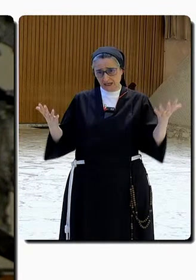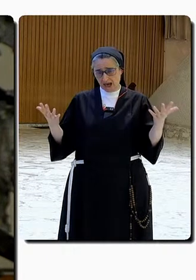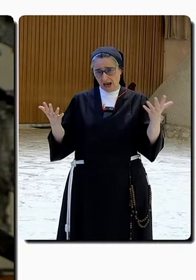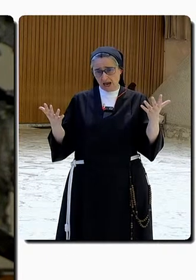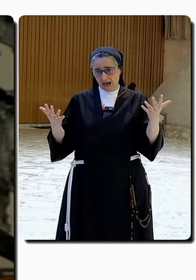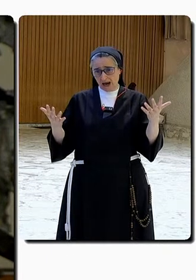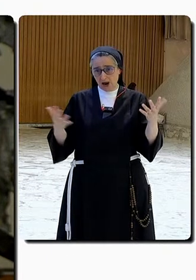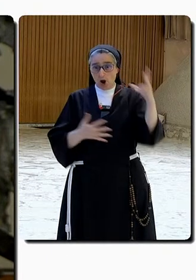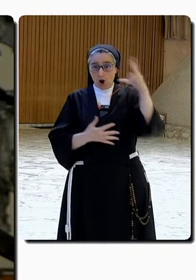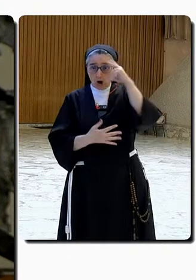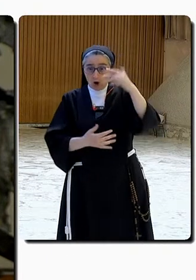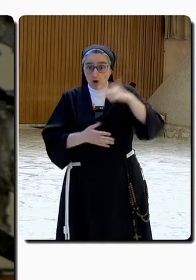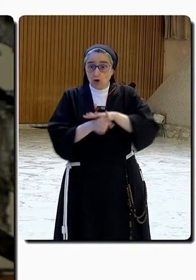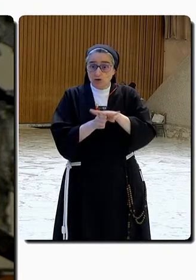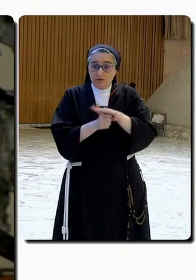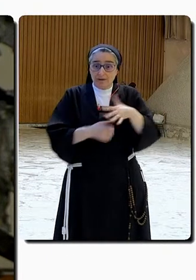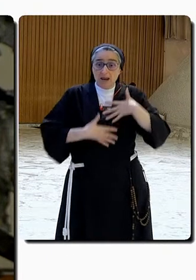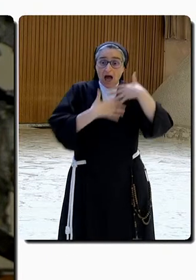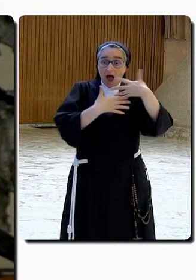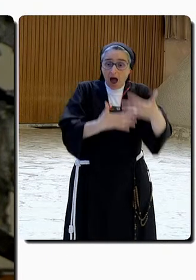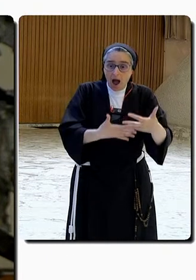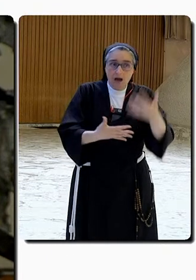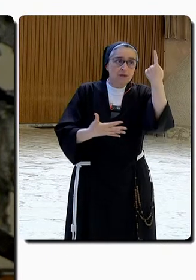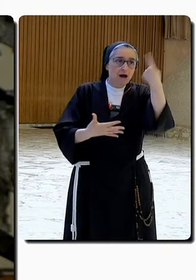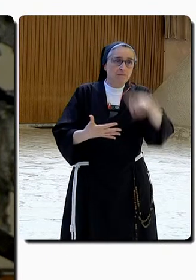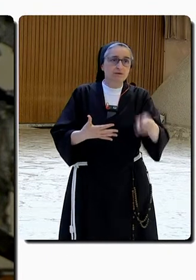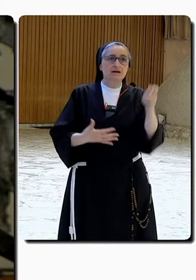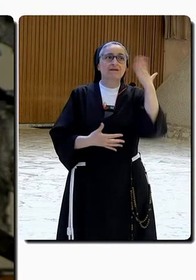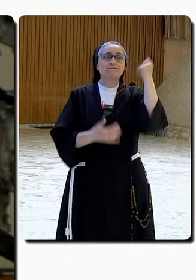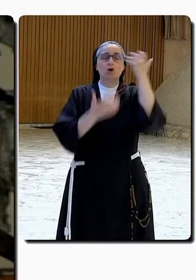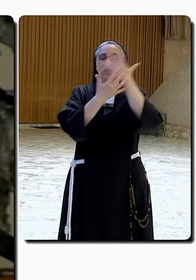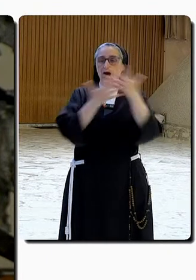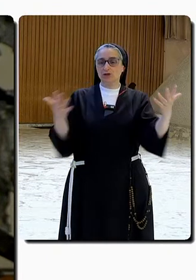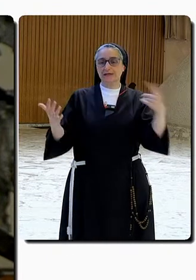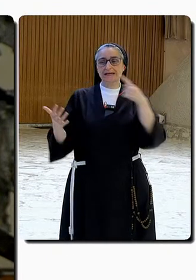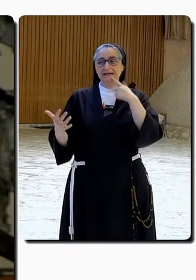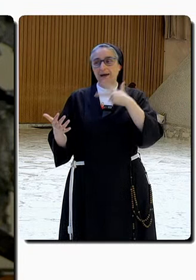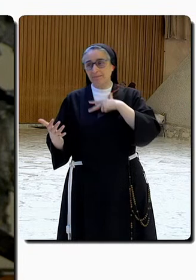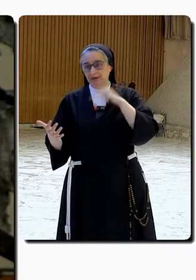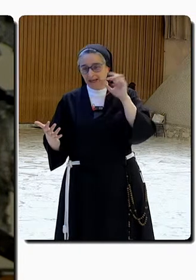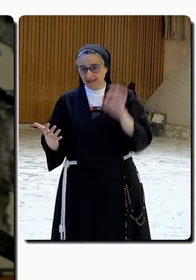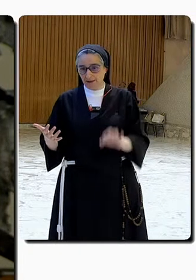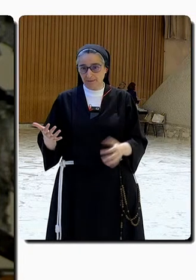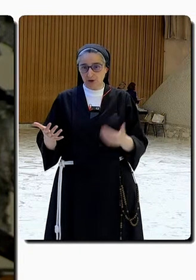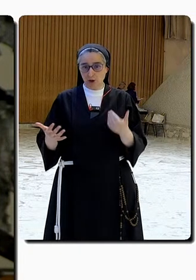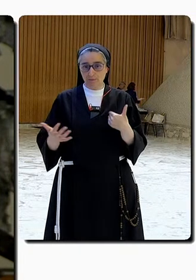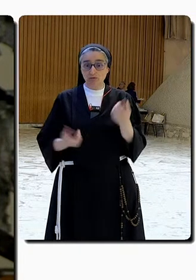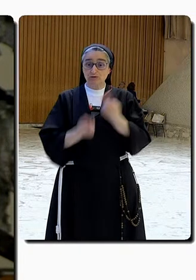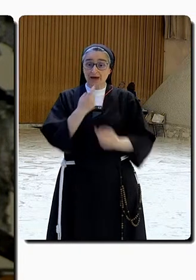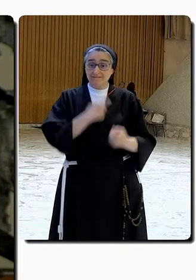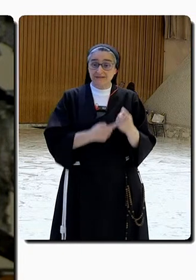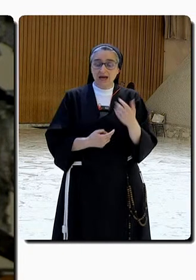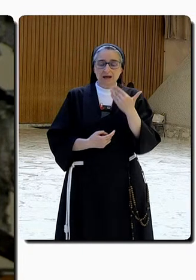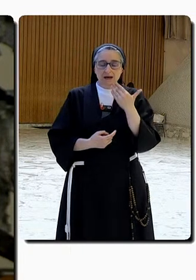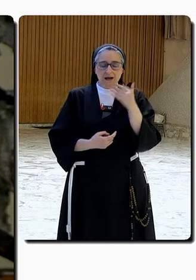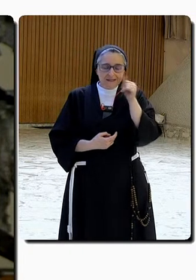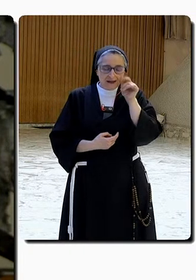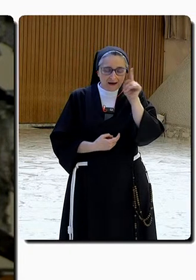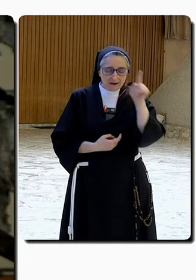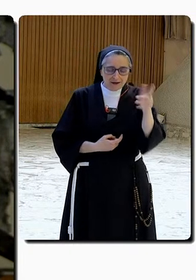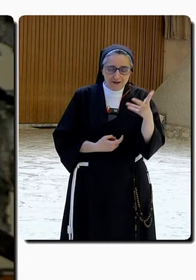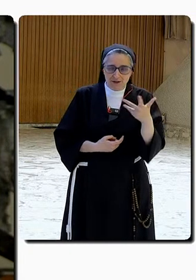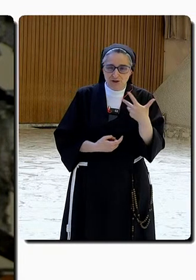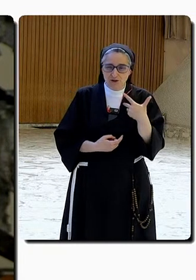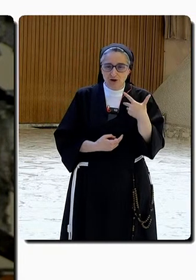Conoscere e amare le famiglie è la nostra vocazione dei sacerdoti, che proviene da Cristo,